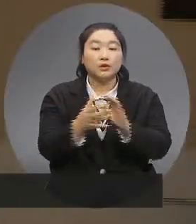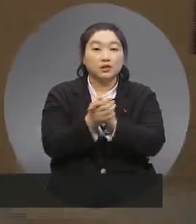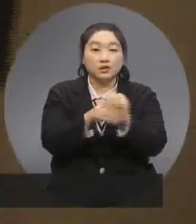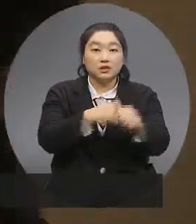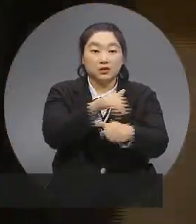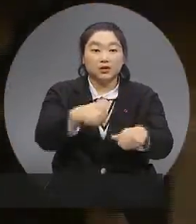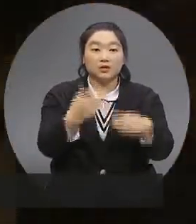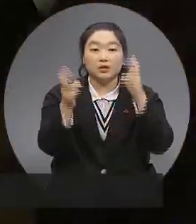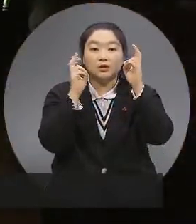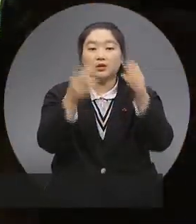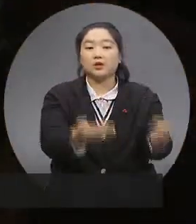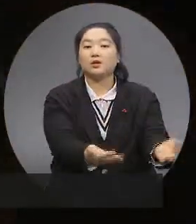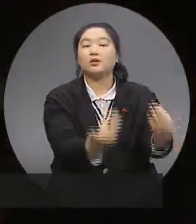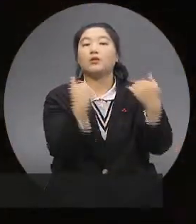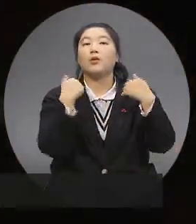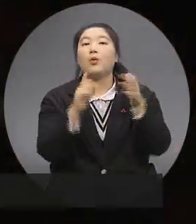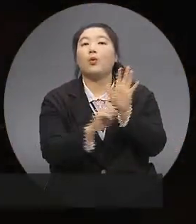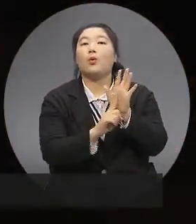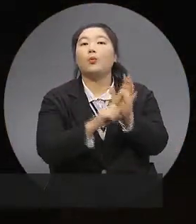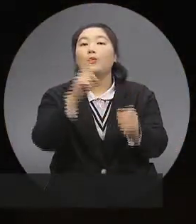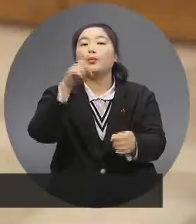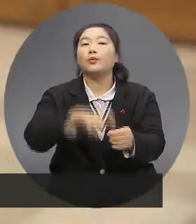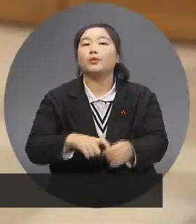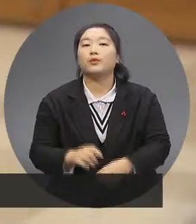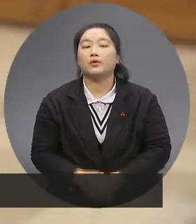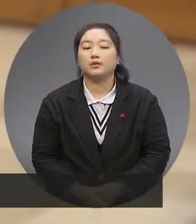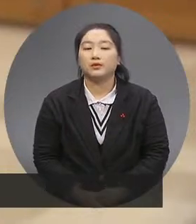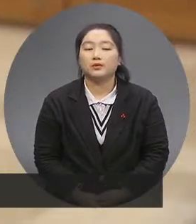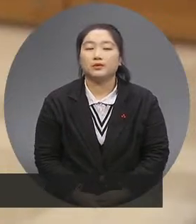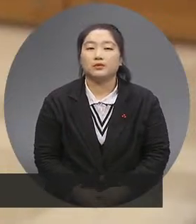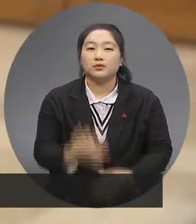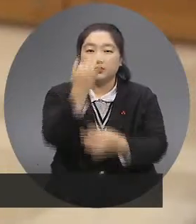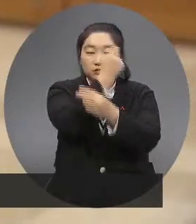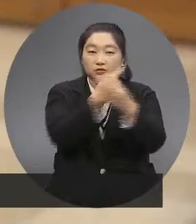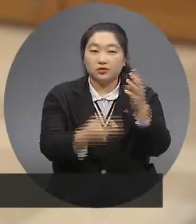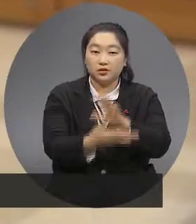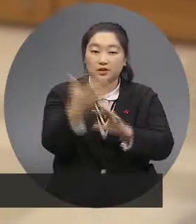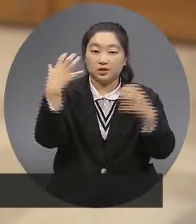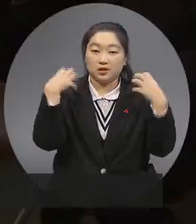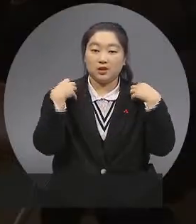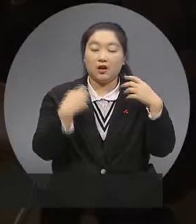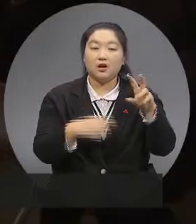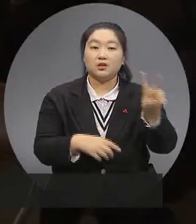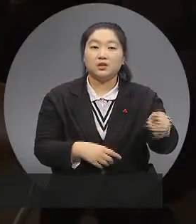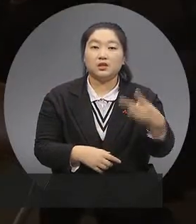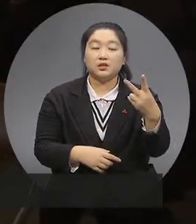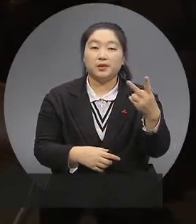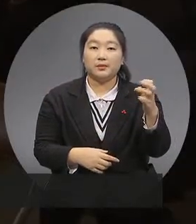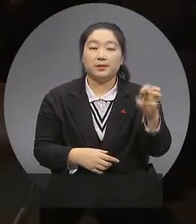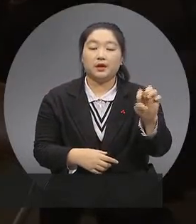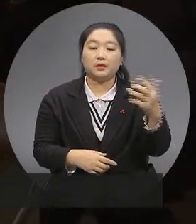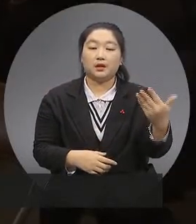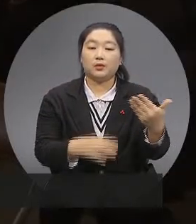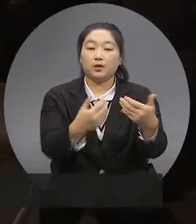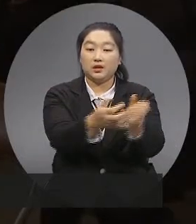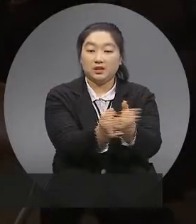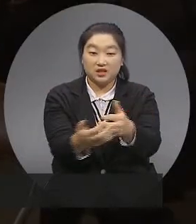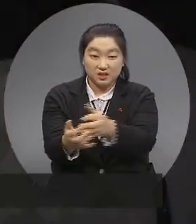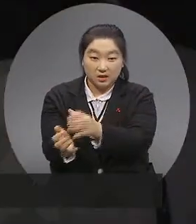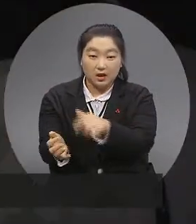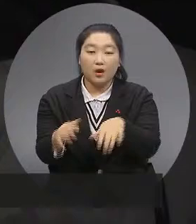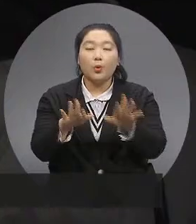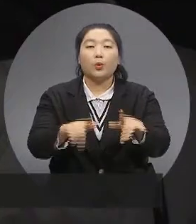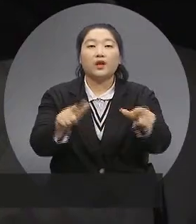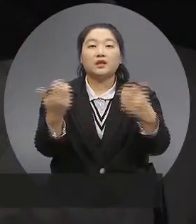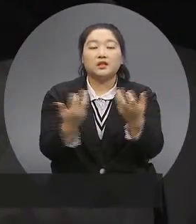충주로 이전하는 것을 알리기 위한 연출입니다. 충주시청 249개 팀이 올해 한 일들을 알리고 공무원들